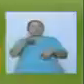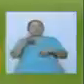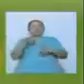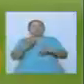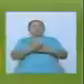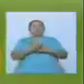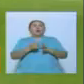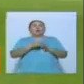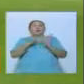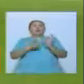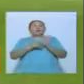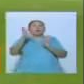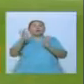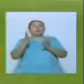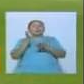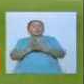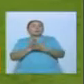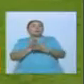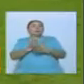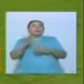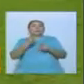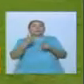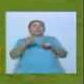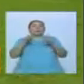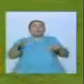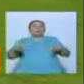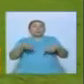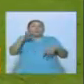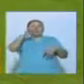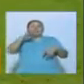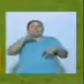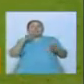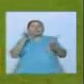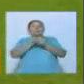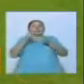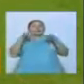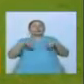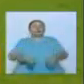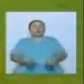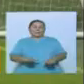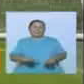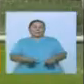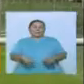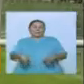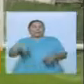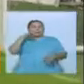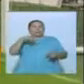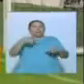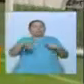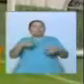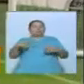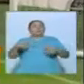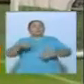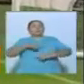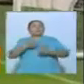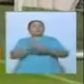еншісінде 19 ұпай бар. Енді 2-ші жолдама тағдыры Словения мен Қазақстан кездесуінде шешіледі. Қазақстандық футболшылар жеңіске жеткен